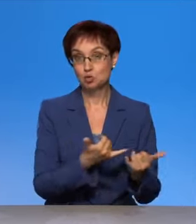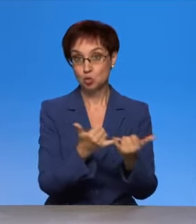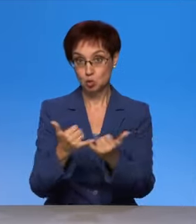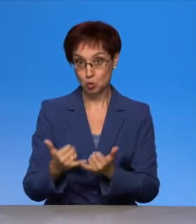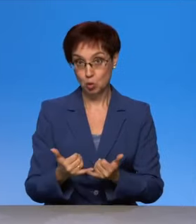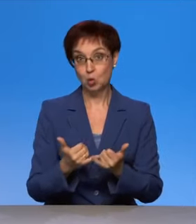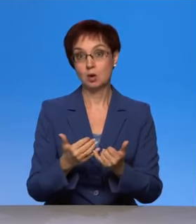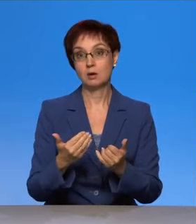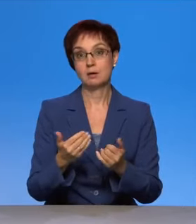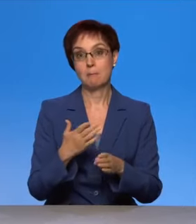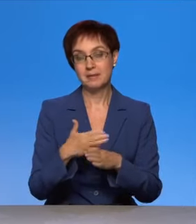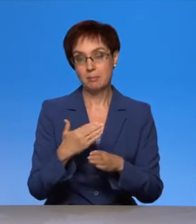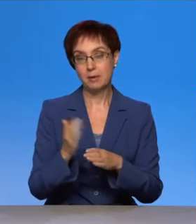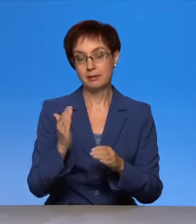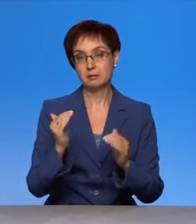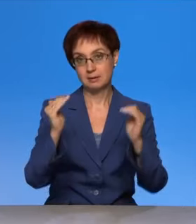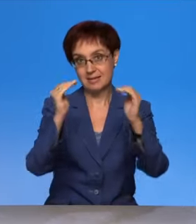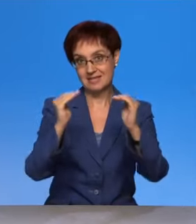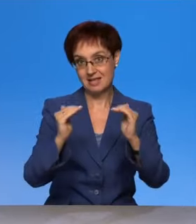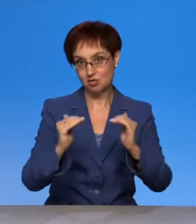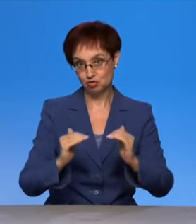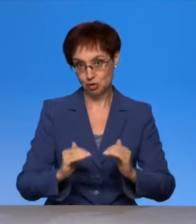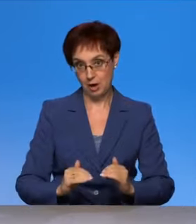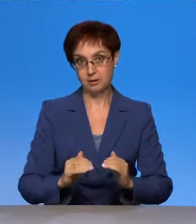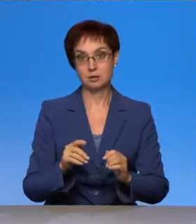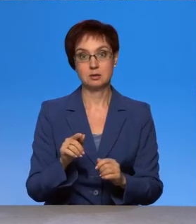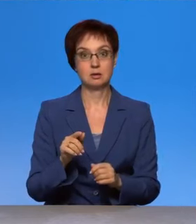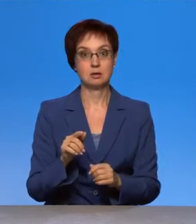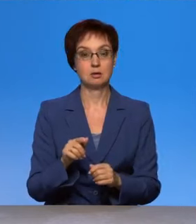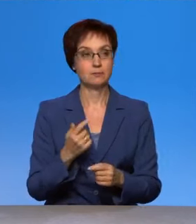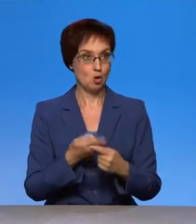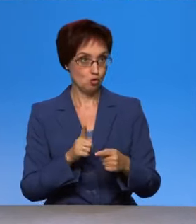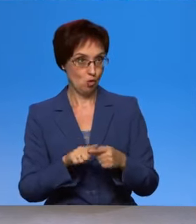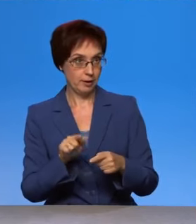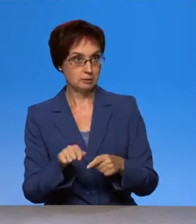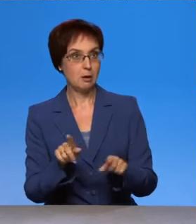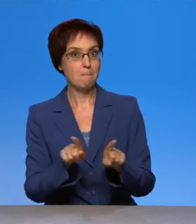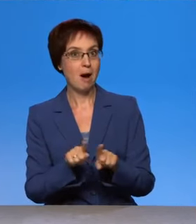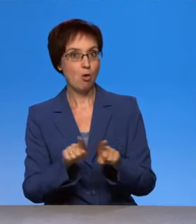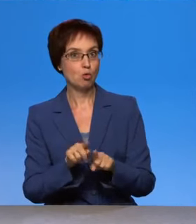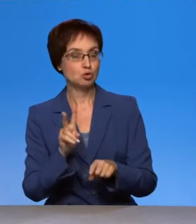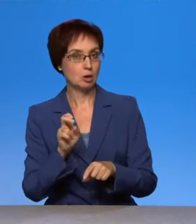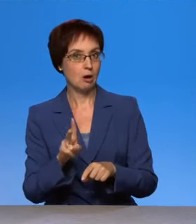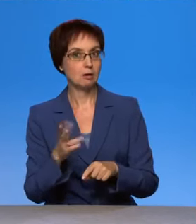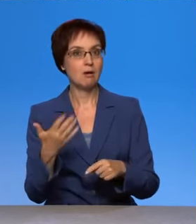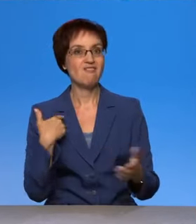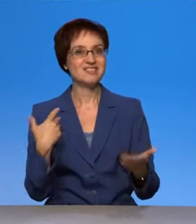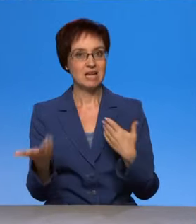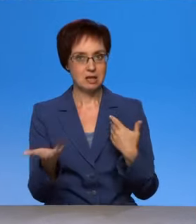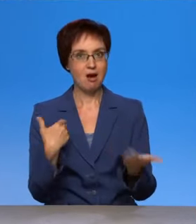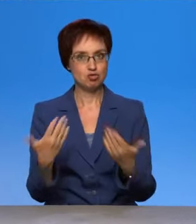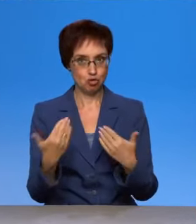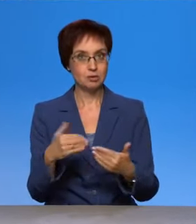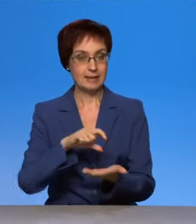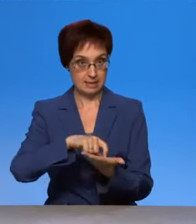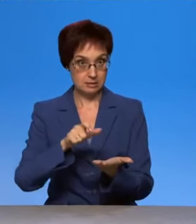рода, если хотите, развлечение. Ну, это как в тренажерный зал, да, сходить? Да, буквально, да. Чуть-чуть так разрядиться, поговорить о проблемах. Но